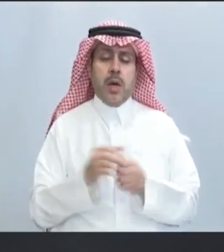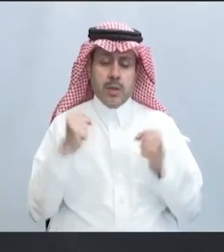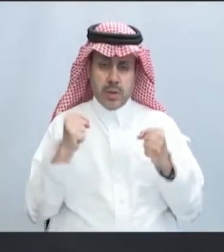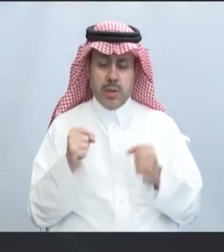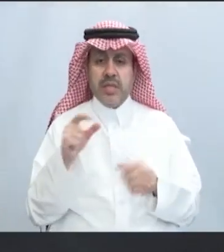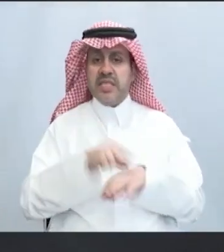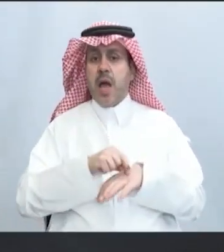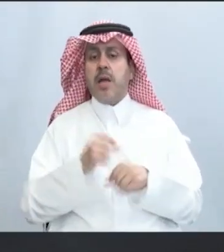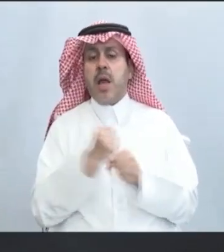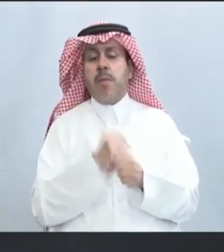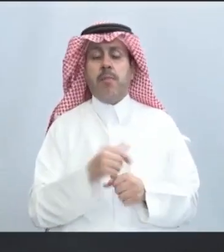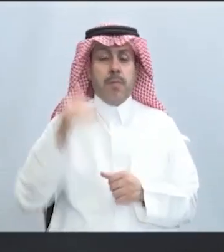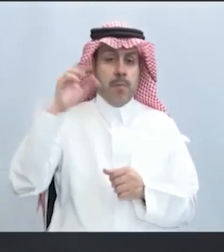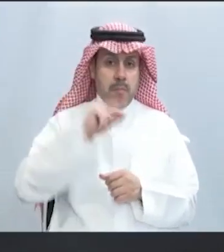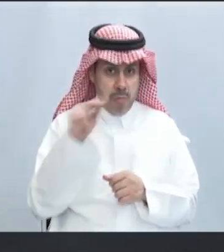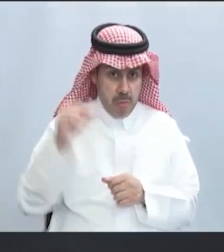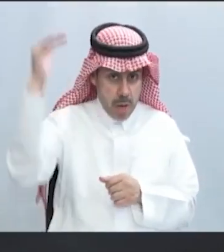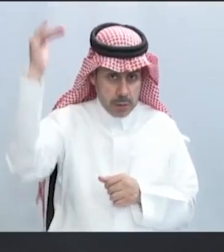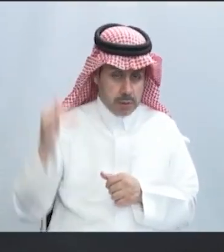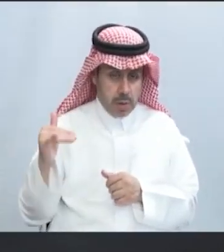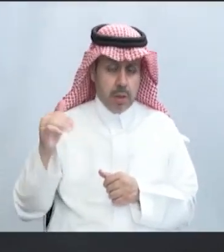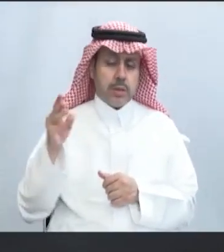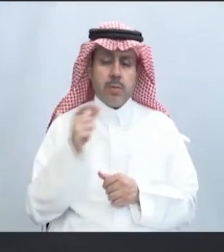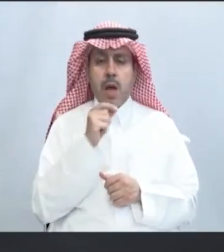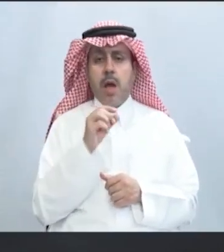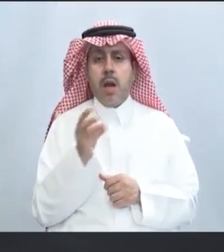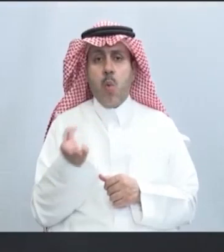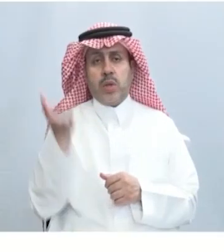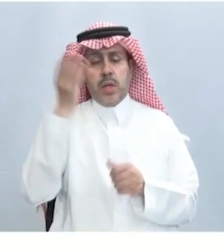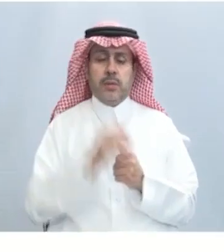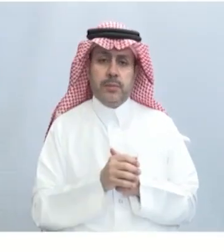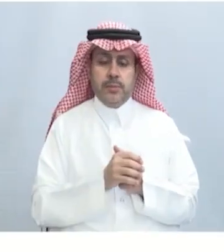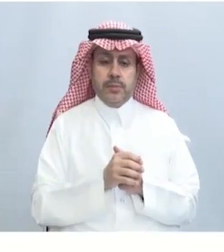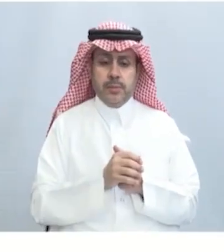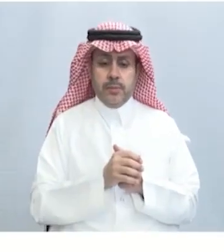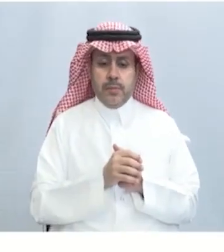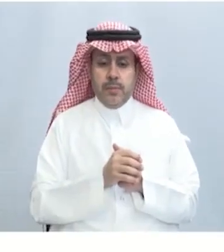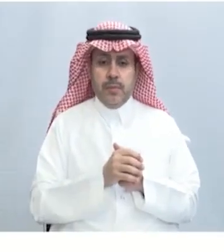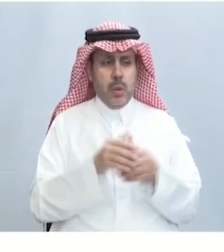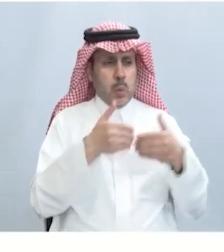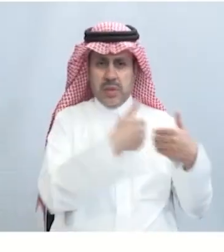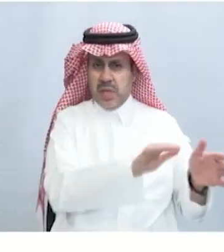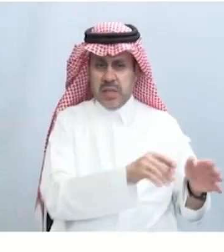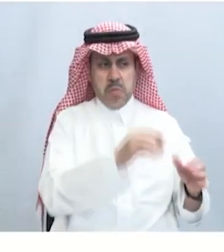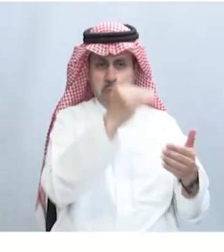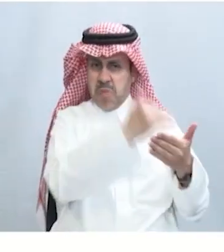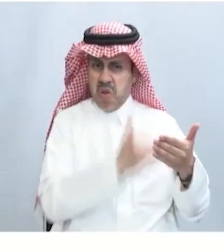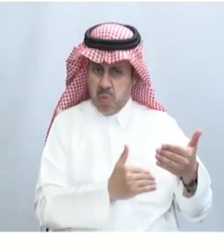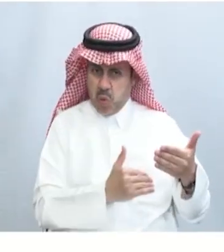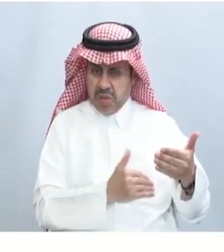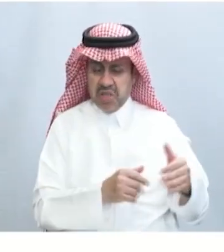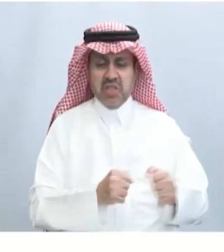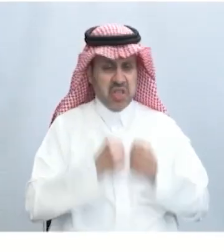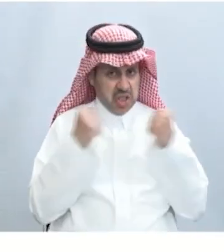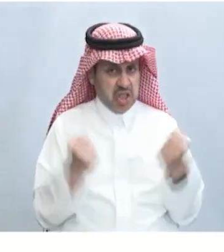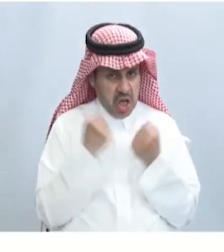بها بمقتضى ما انزل الله سبحانه وتعالى وتركت امور اجتهاديه وتفصيليه